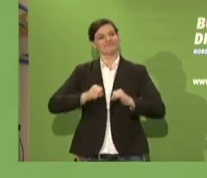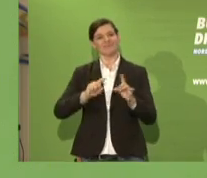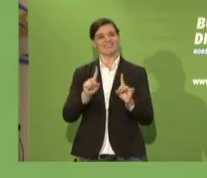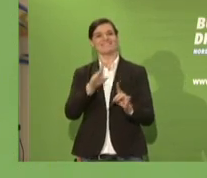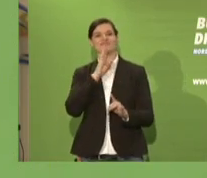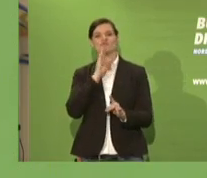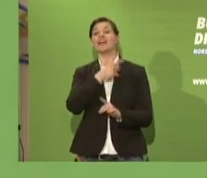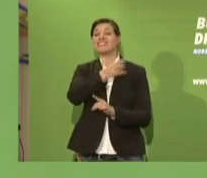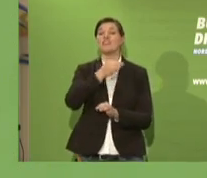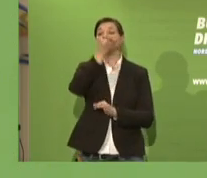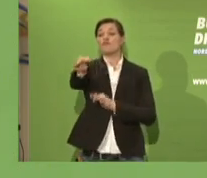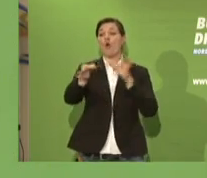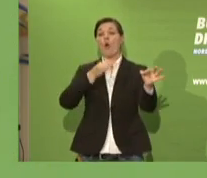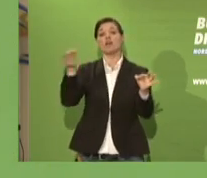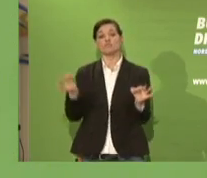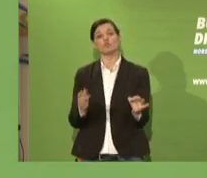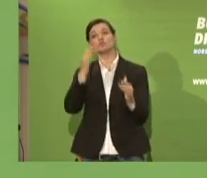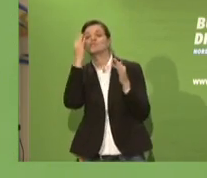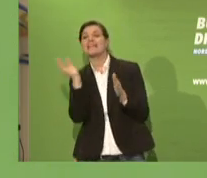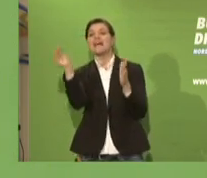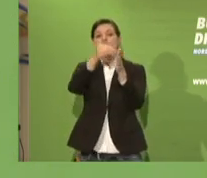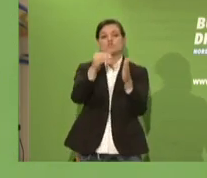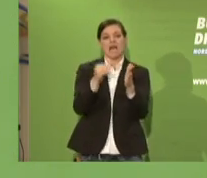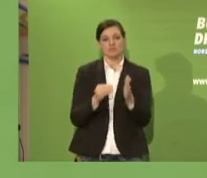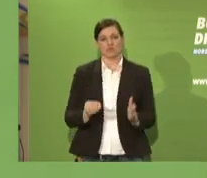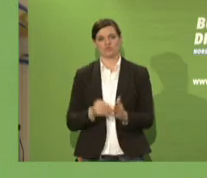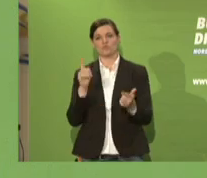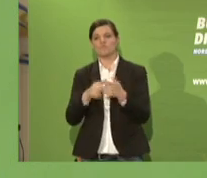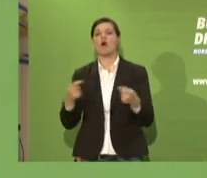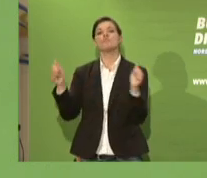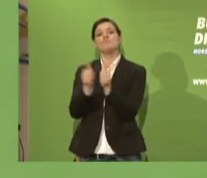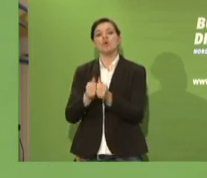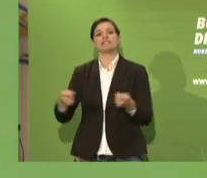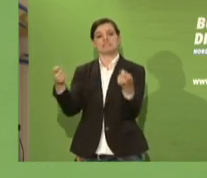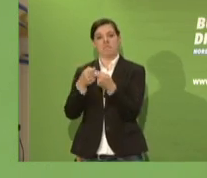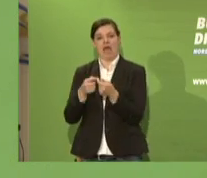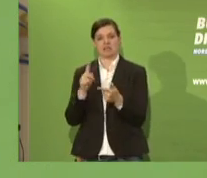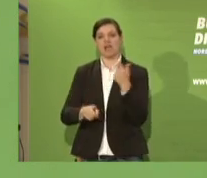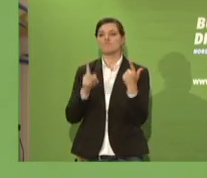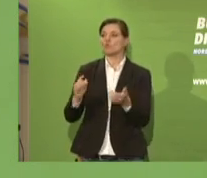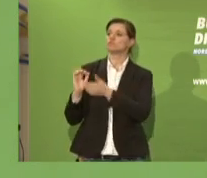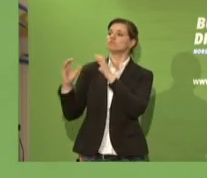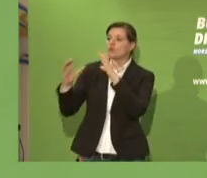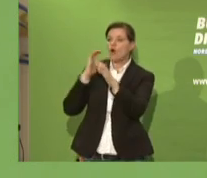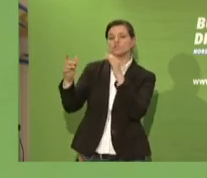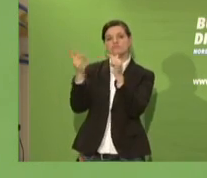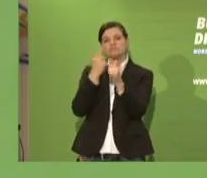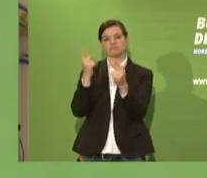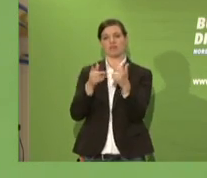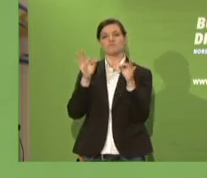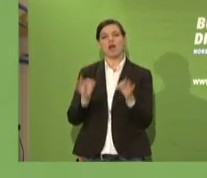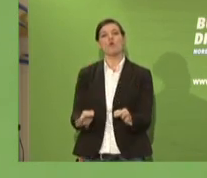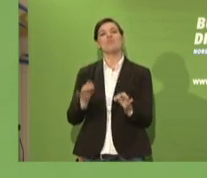Ort mit Leben füllen. Da braucht es Bündnispartner, da muss kommuniziert werden und da müssen wir Projekte